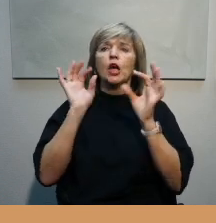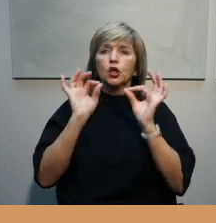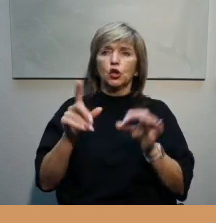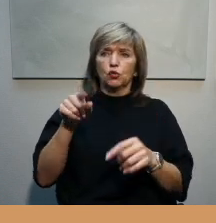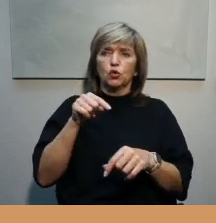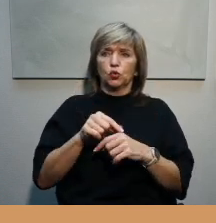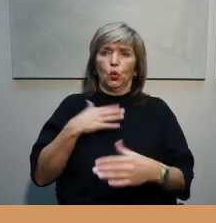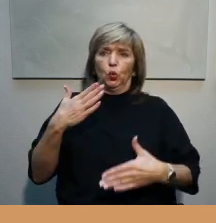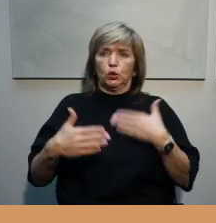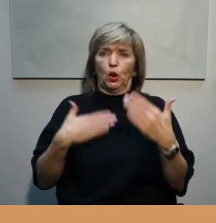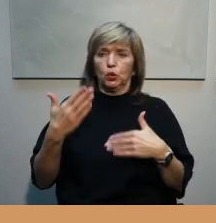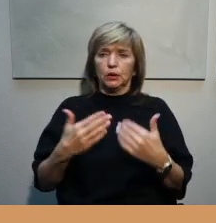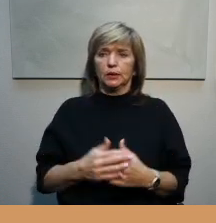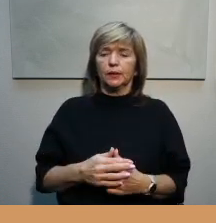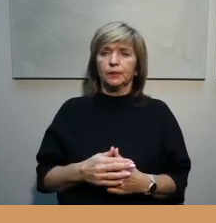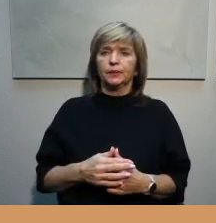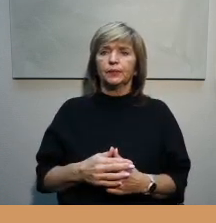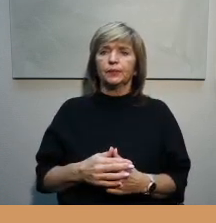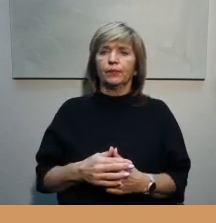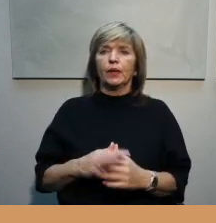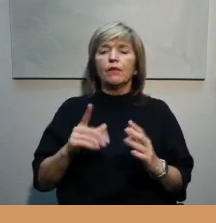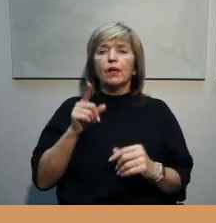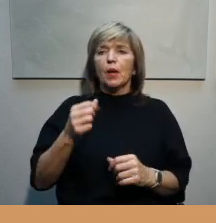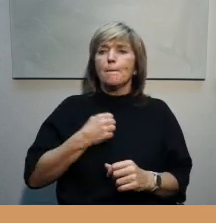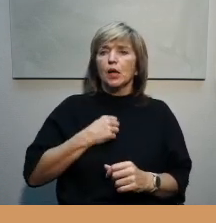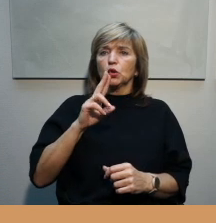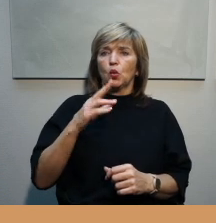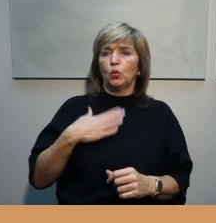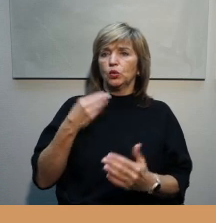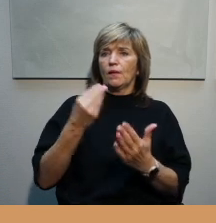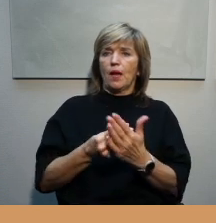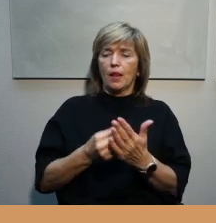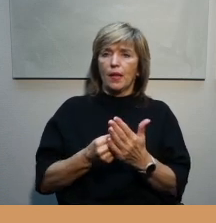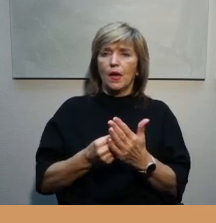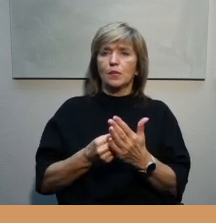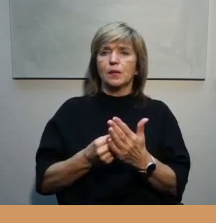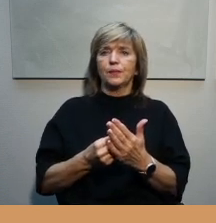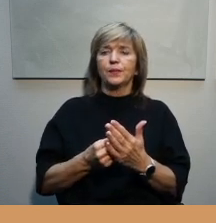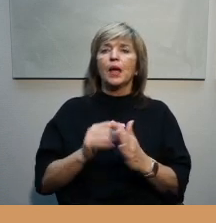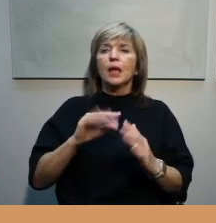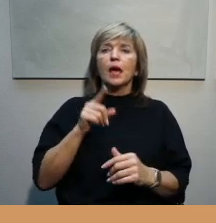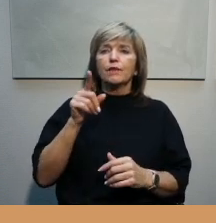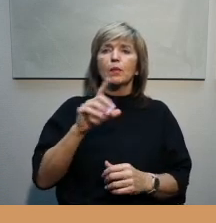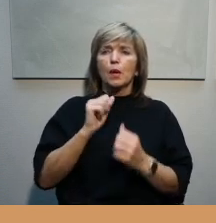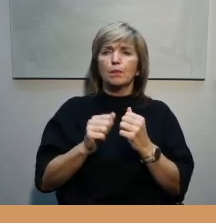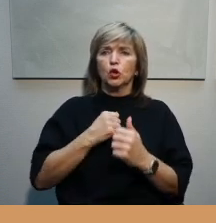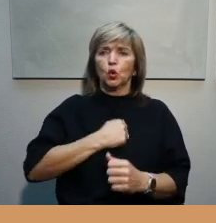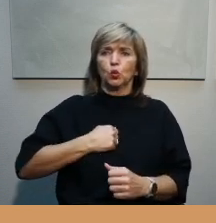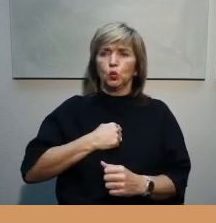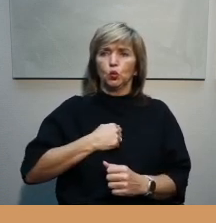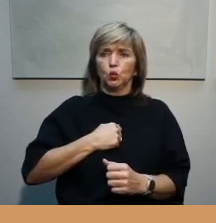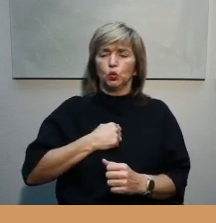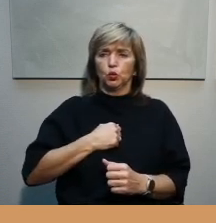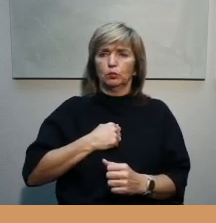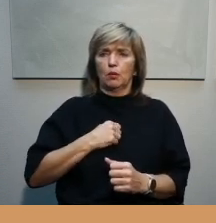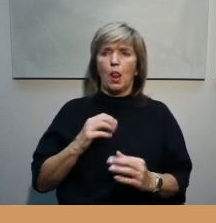jūtas ļoti satraukts, vai viņam ir bail no mūsu vērtējuma. Ja viņam ir biežas dusmu lēkmes,